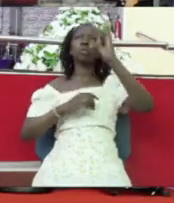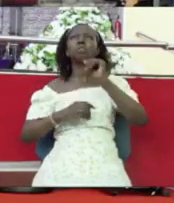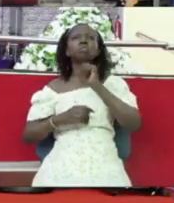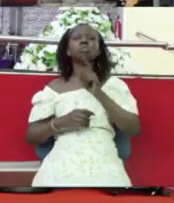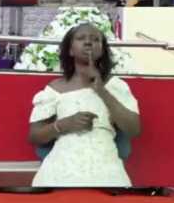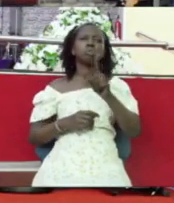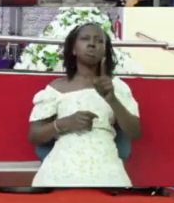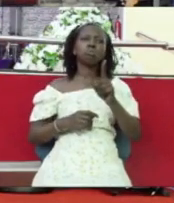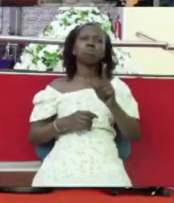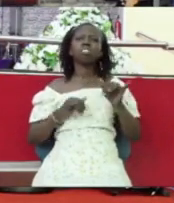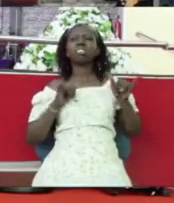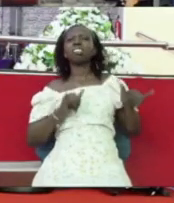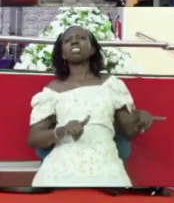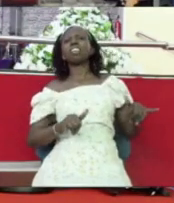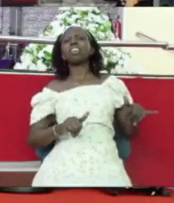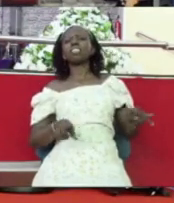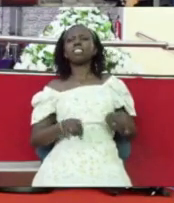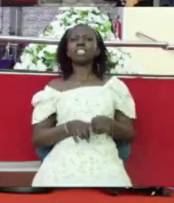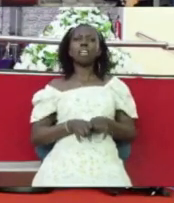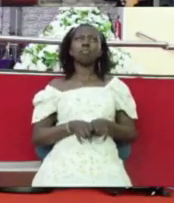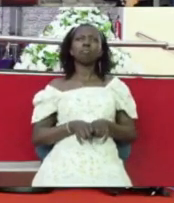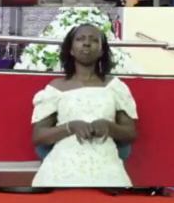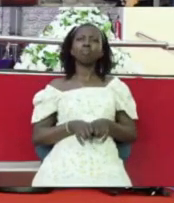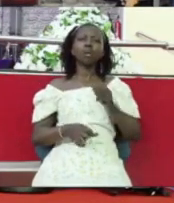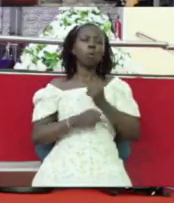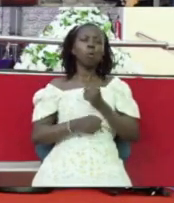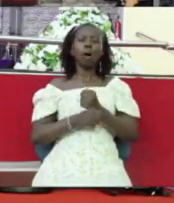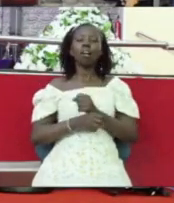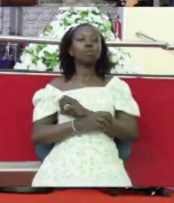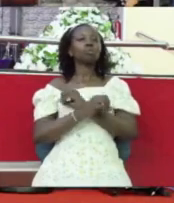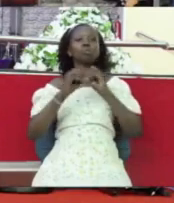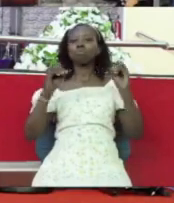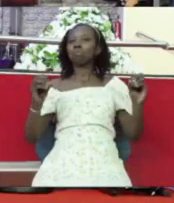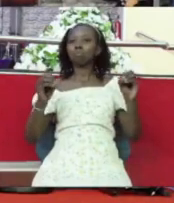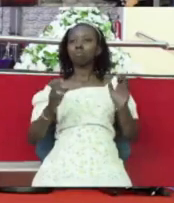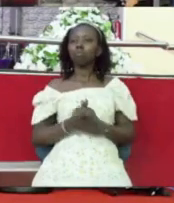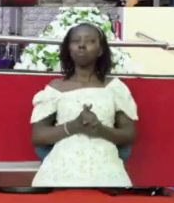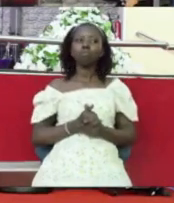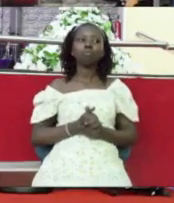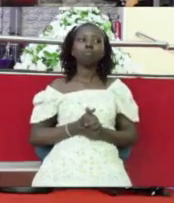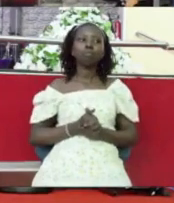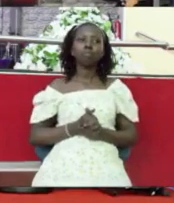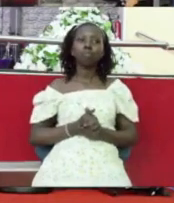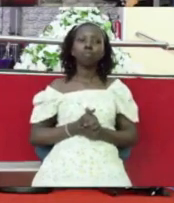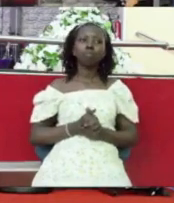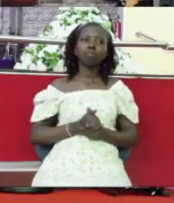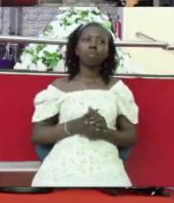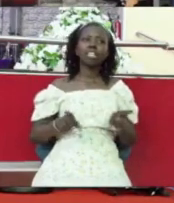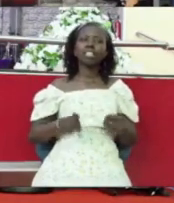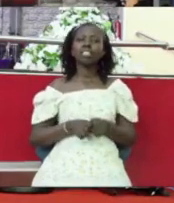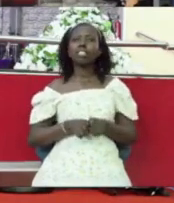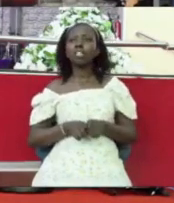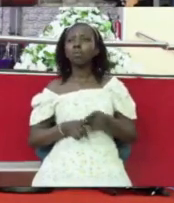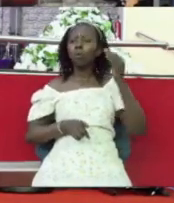we just mediocre. Lakini kwa sababu sisi tunasikiza Mungu, tunawasiliana na Mungu, tunakuwa tu hapo katikati. We purport to know things that other